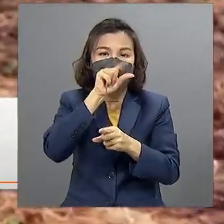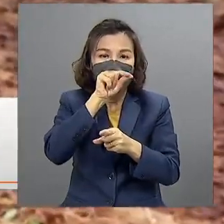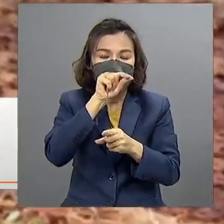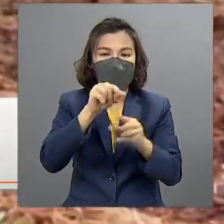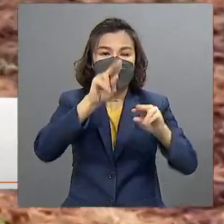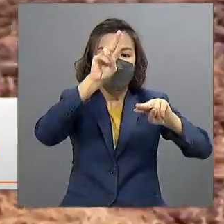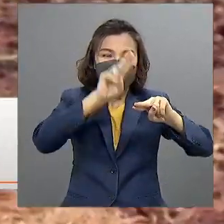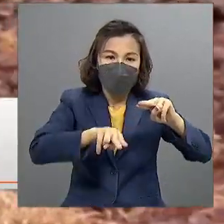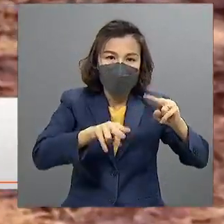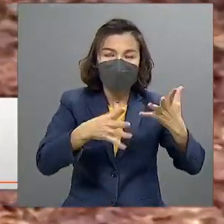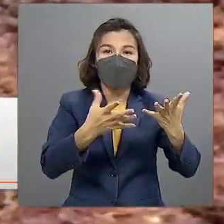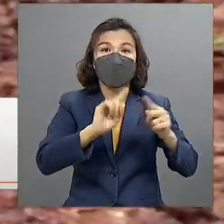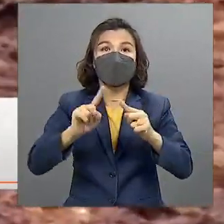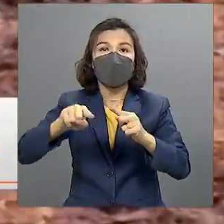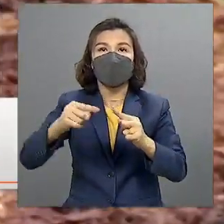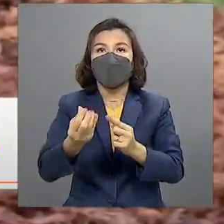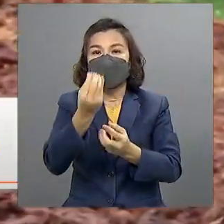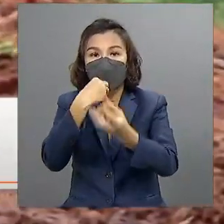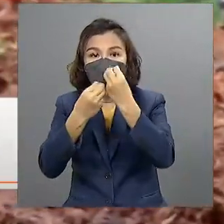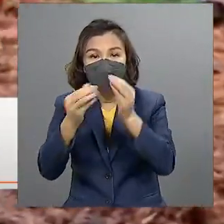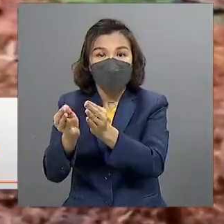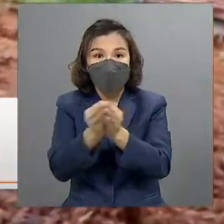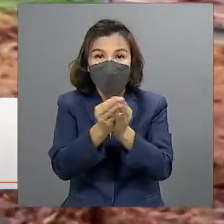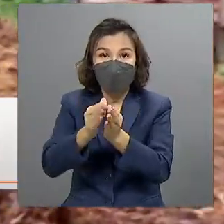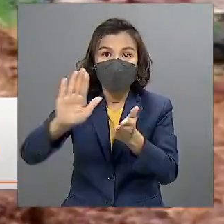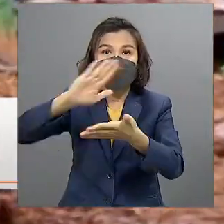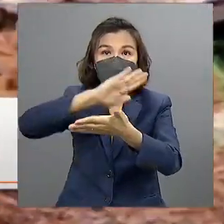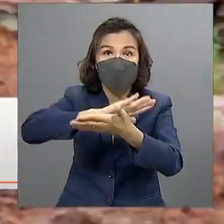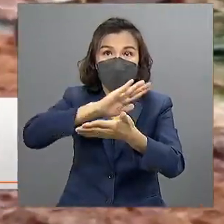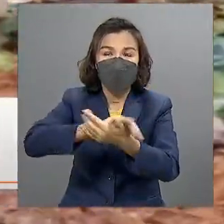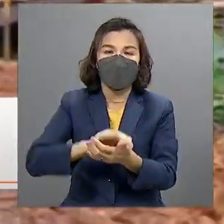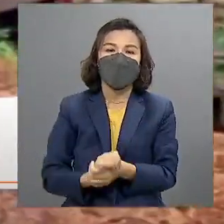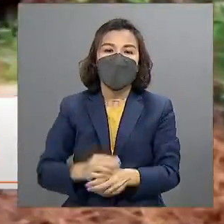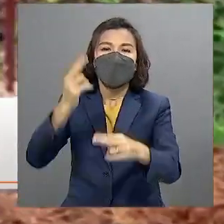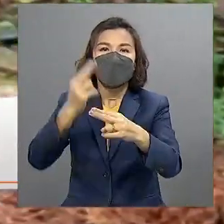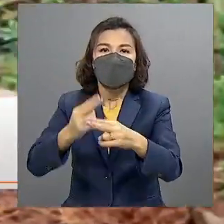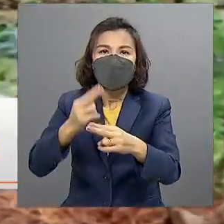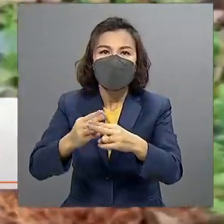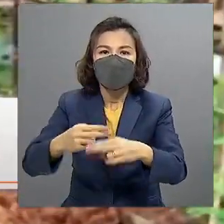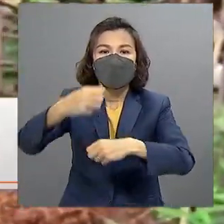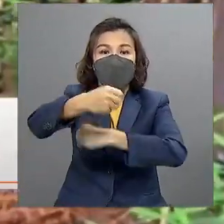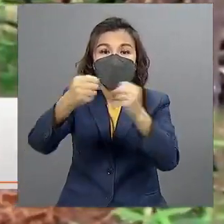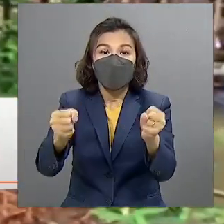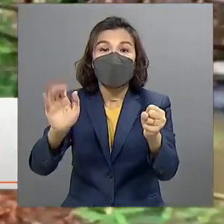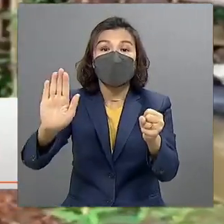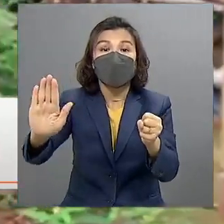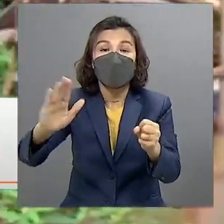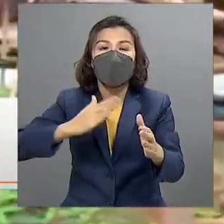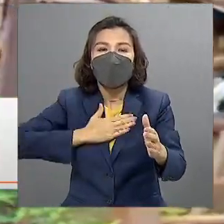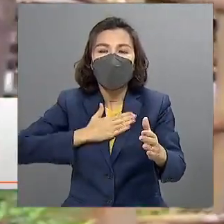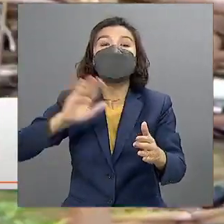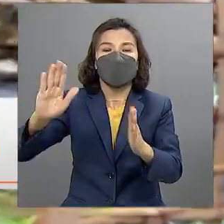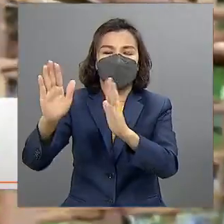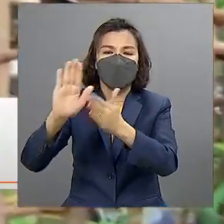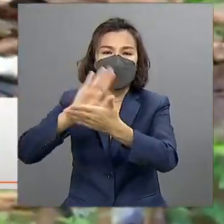ภายในโรงเรียนภายใต้ชื่อสวนของเฮานะคะก็เป็นภาษาคำเมืองแปลว่าสวนของเรานั่นเองซึ่งจะอุดม